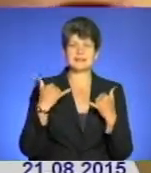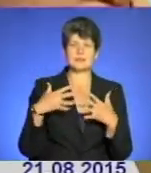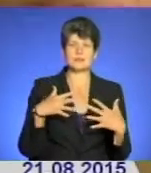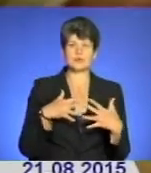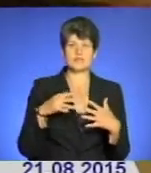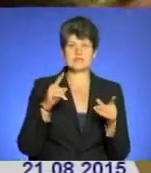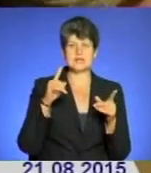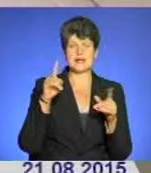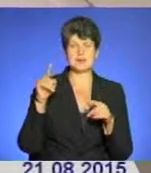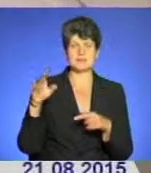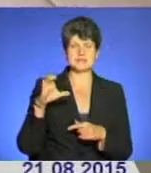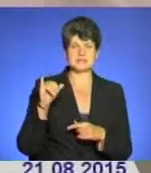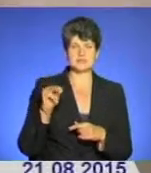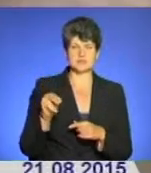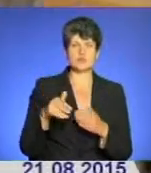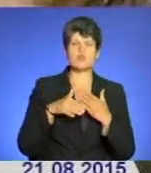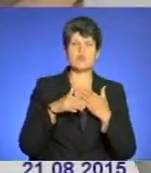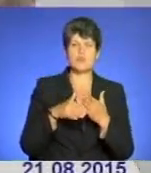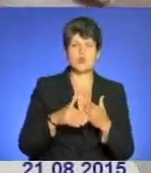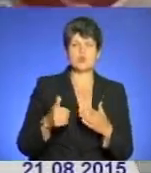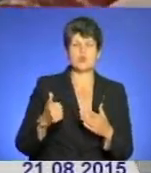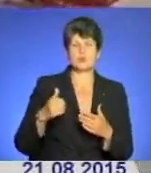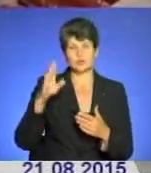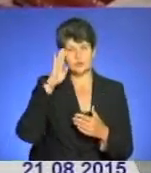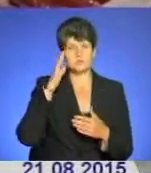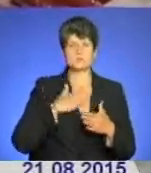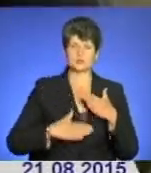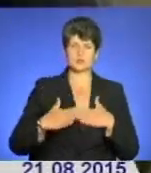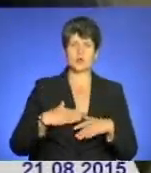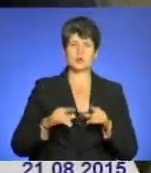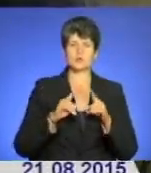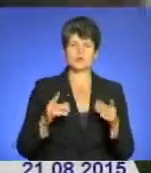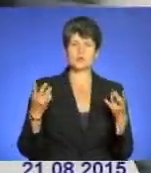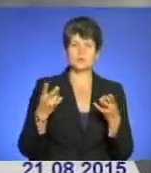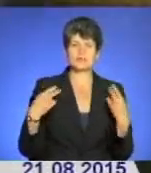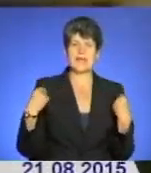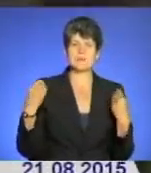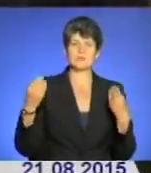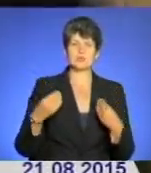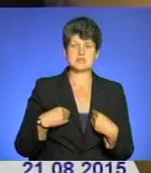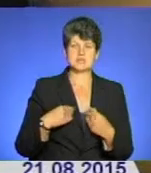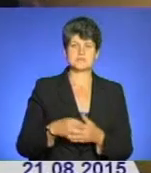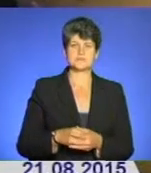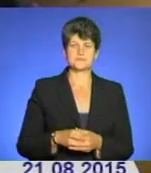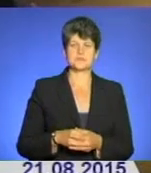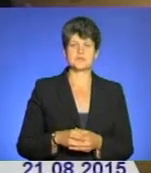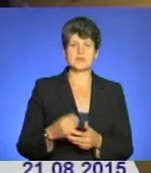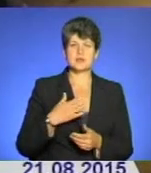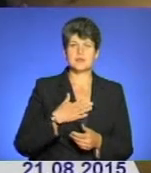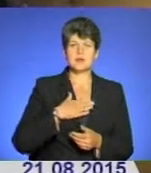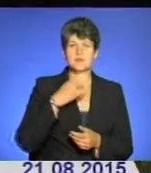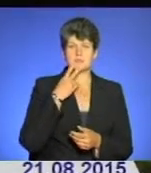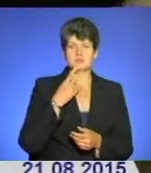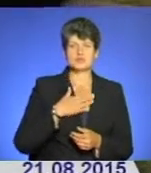боєць «Карпатської Січі». Допомогою бійці задоволені. Особливо необхідна амуніція, каже Василь Теслюк. Я бачу, наш мер